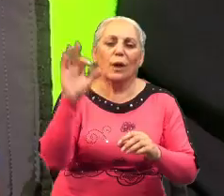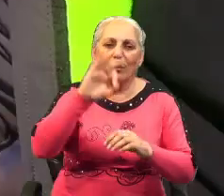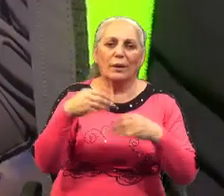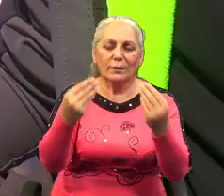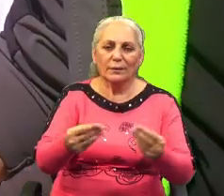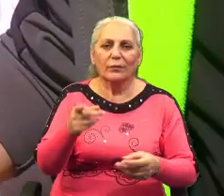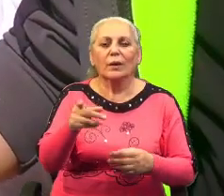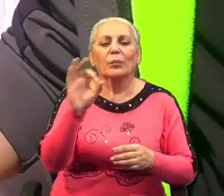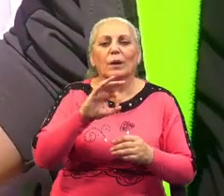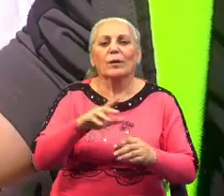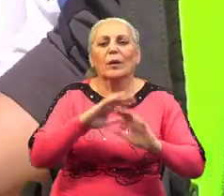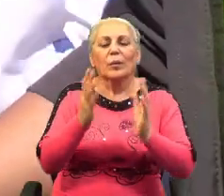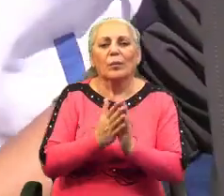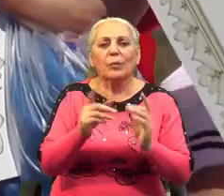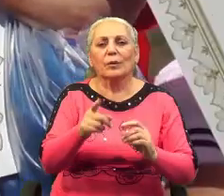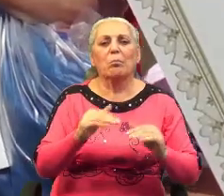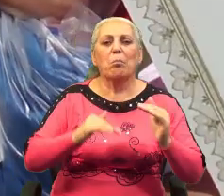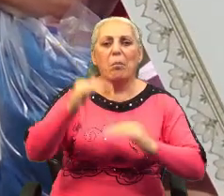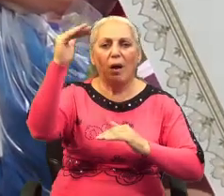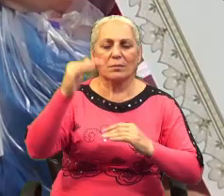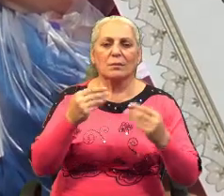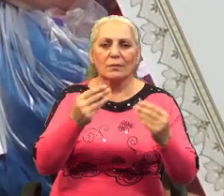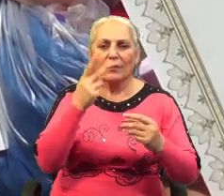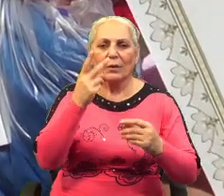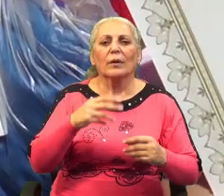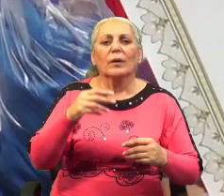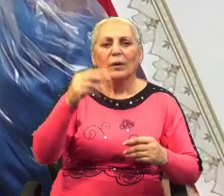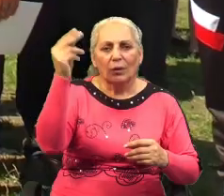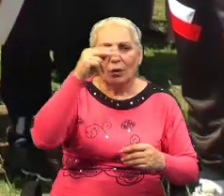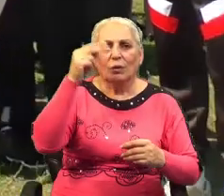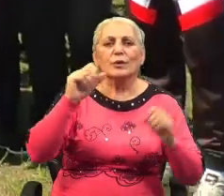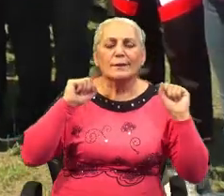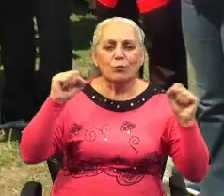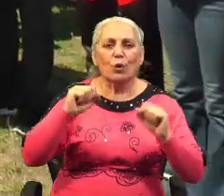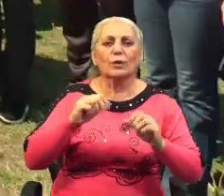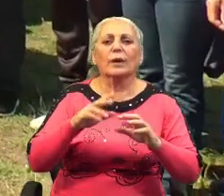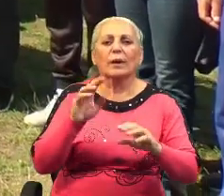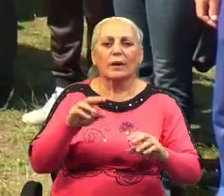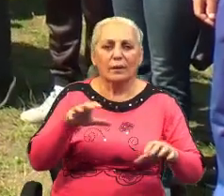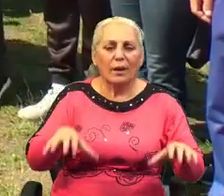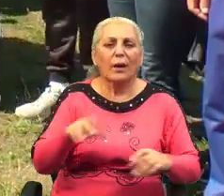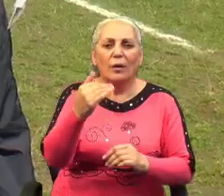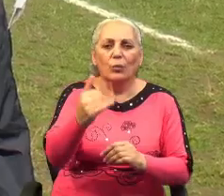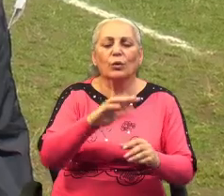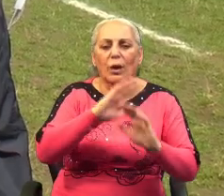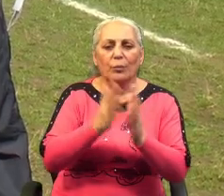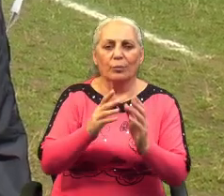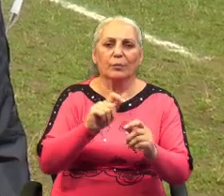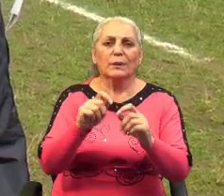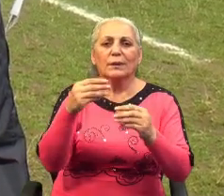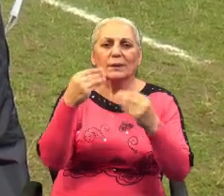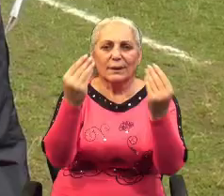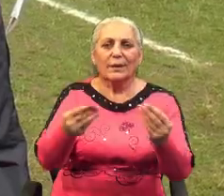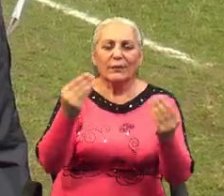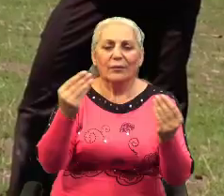ցուցադրական մրցույթները անցկացվեցին բարձր մակարդակով։ Կրթության, գիտության, մշակույթի և սպորտի նախարարության հավաստագրերով ու մրցանակներով պարգևատրվեցին մրցակցային